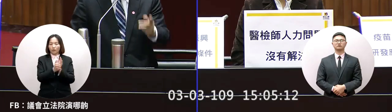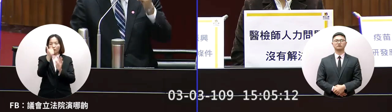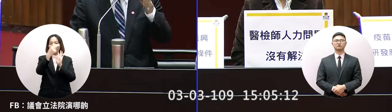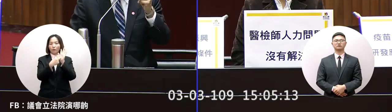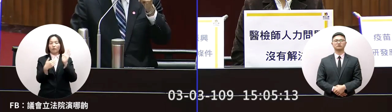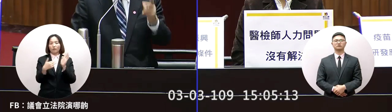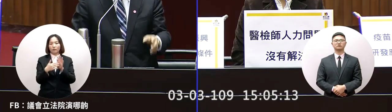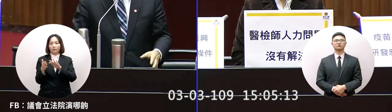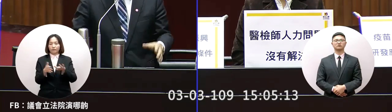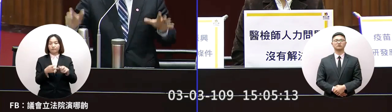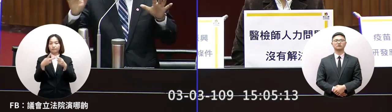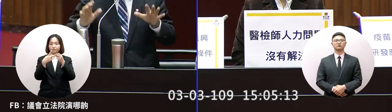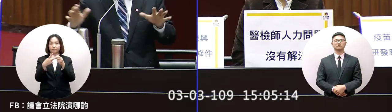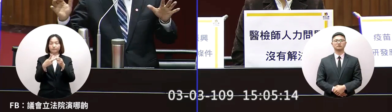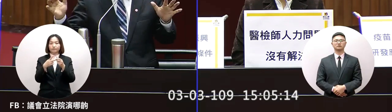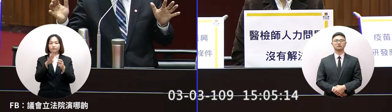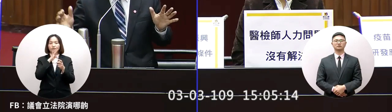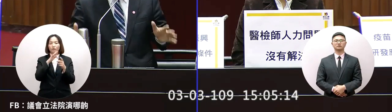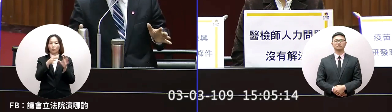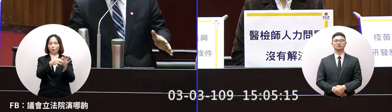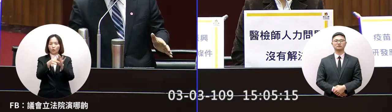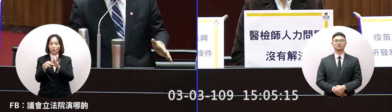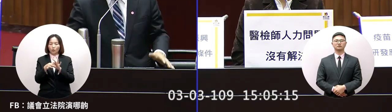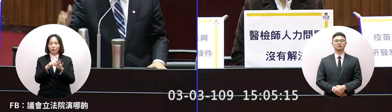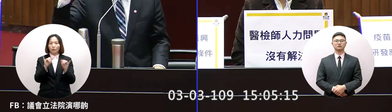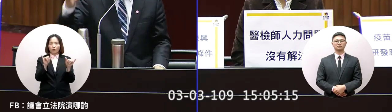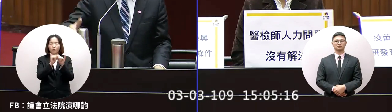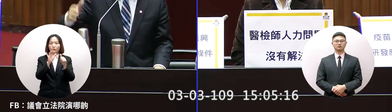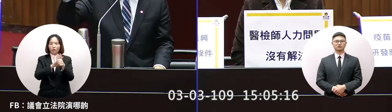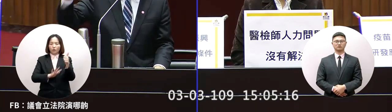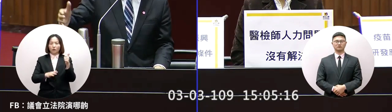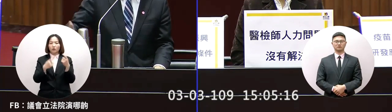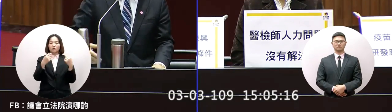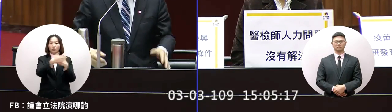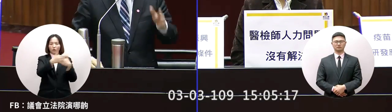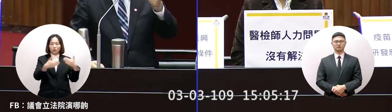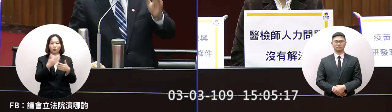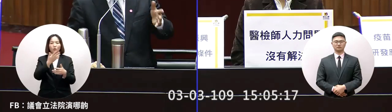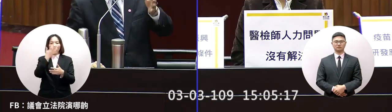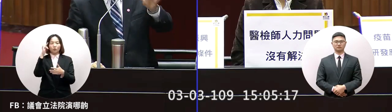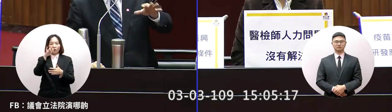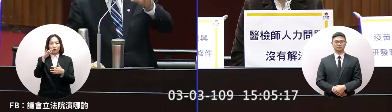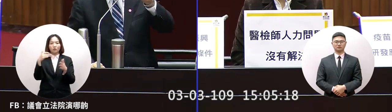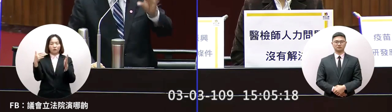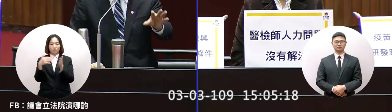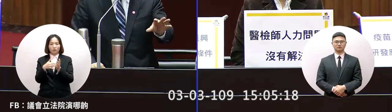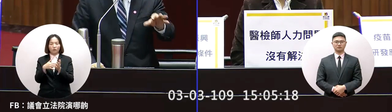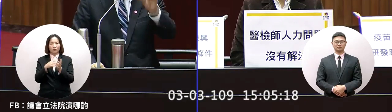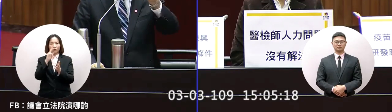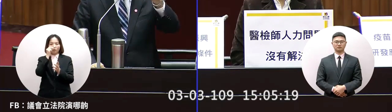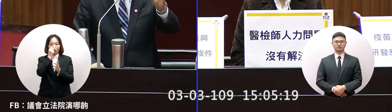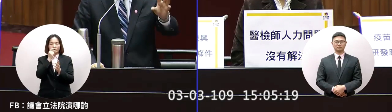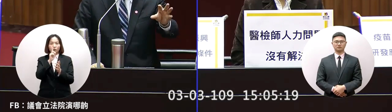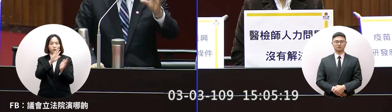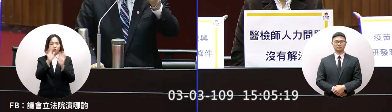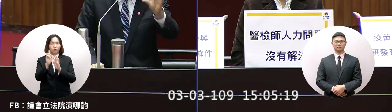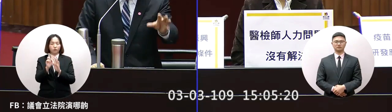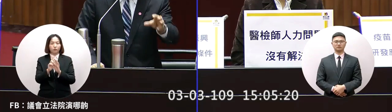明。第二个就是相关受冲击产业，从交通航空一直到特别